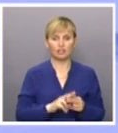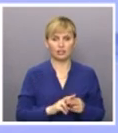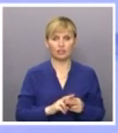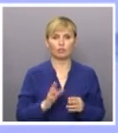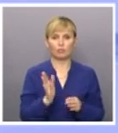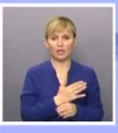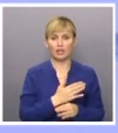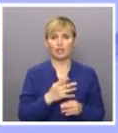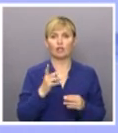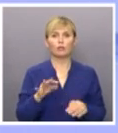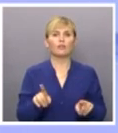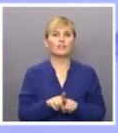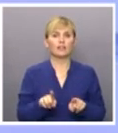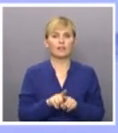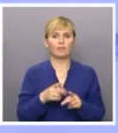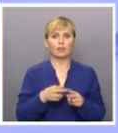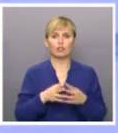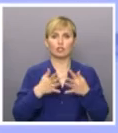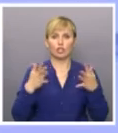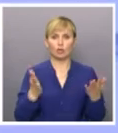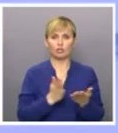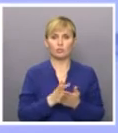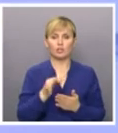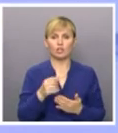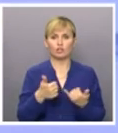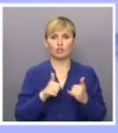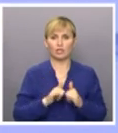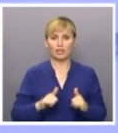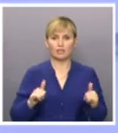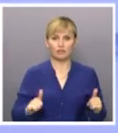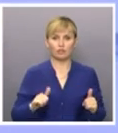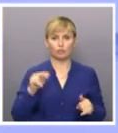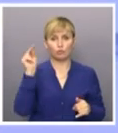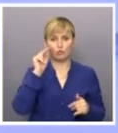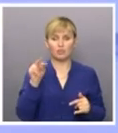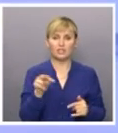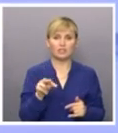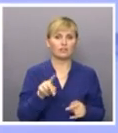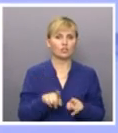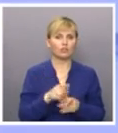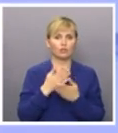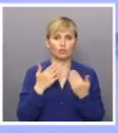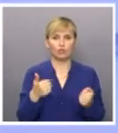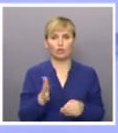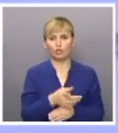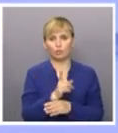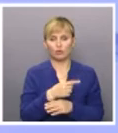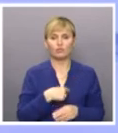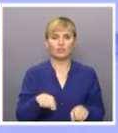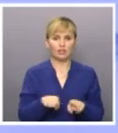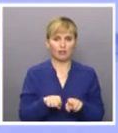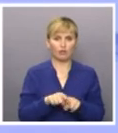но, тем не менее, вот этого широкого спектра и хорошо развитой инфраструктуры учебной литературы все равно не существует по рыбоводству. Все равно мы учимся